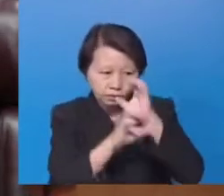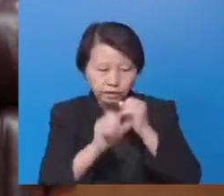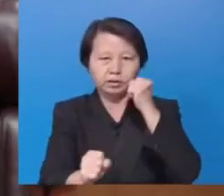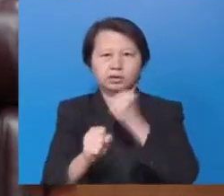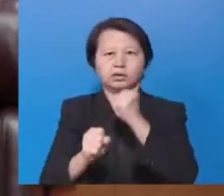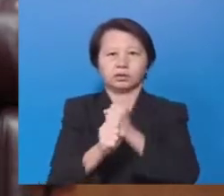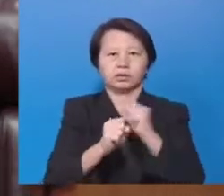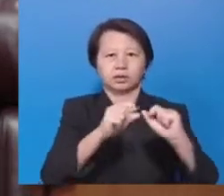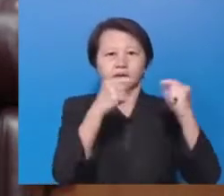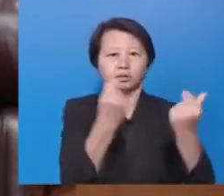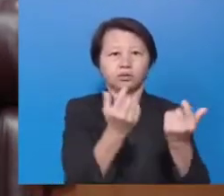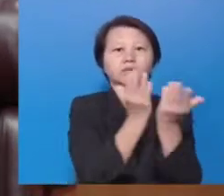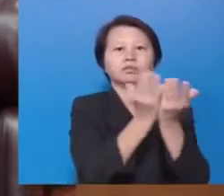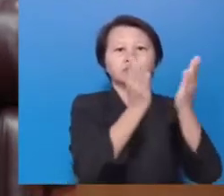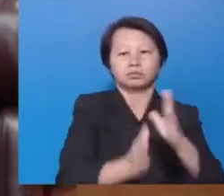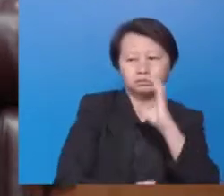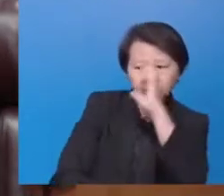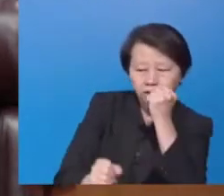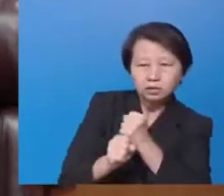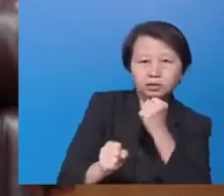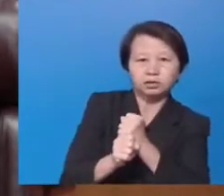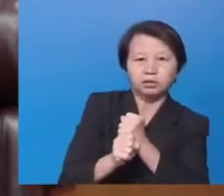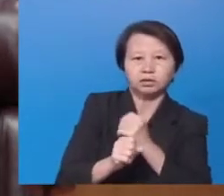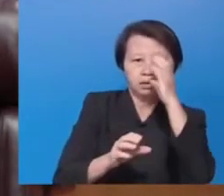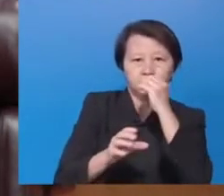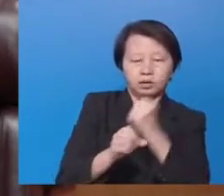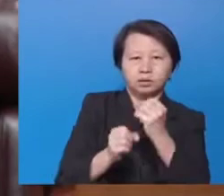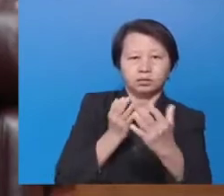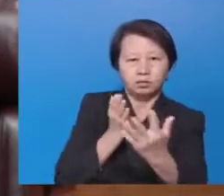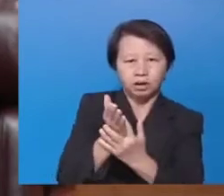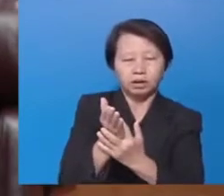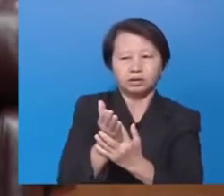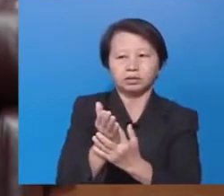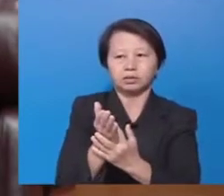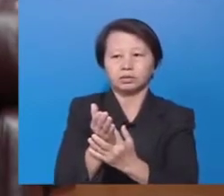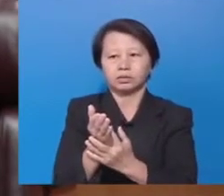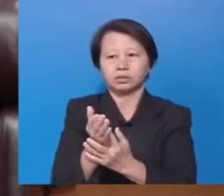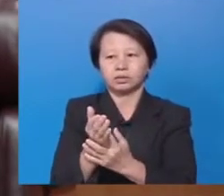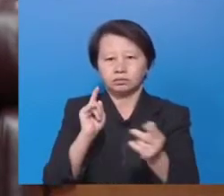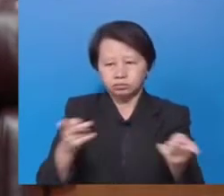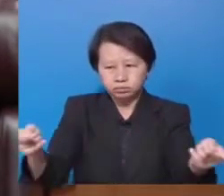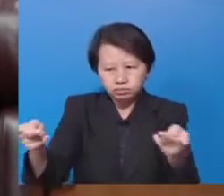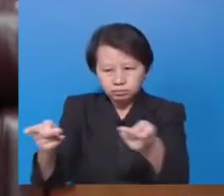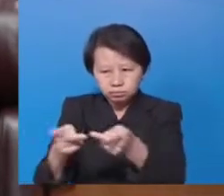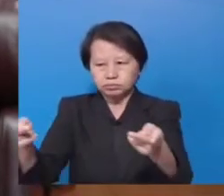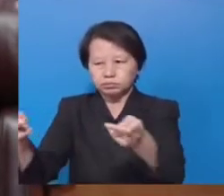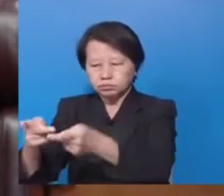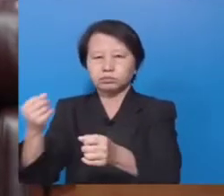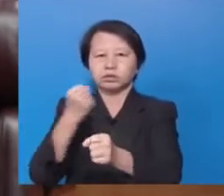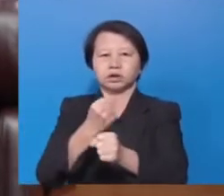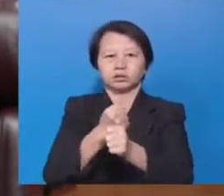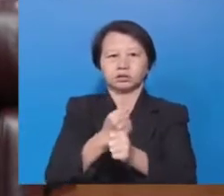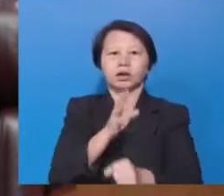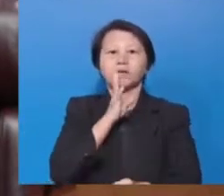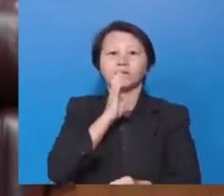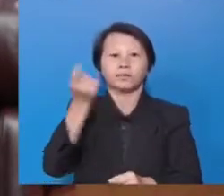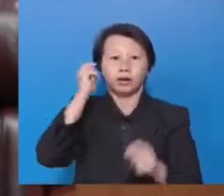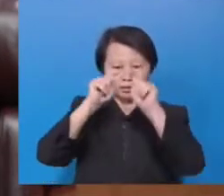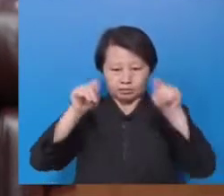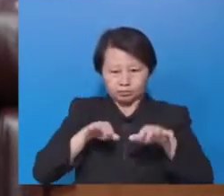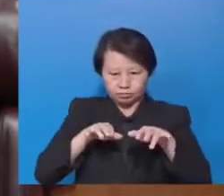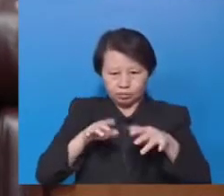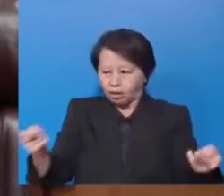kerja terutamanya golongan siswazah mencari pekerjaan melalui pendekatan pemadanan kerja yang kita sebut